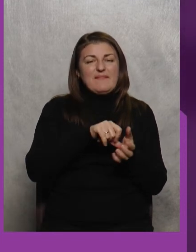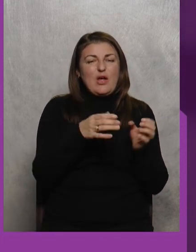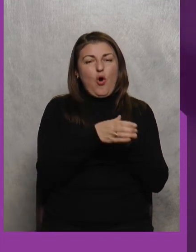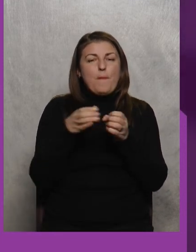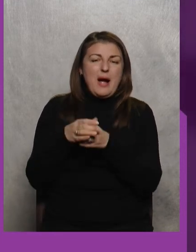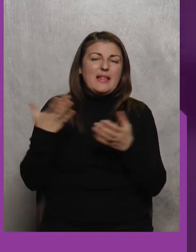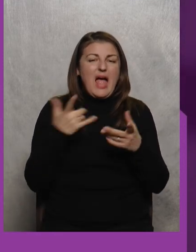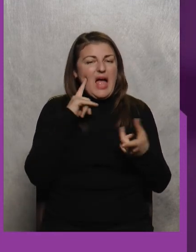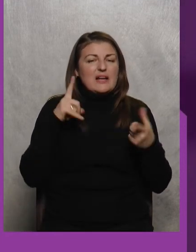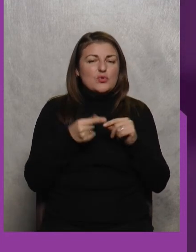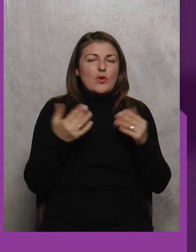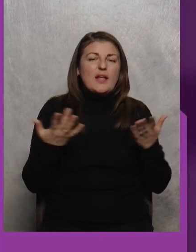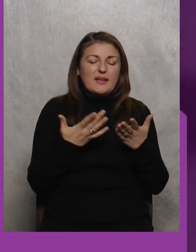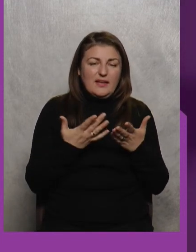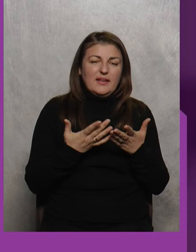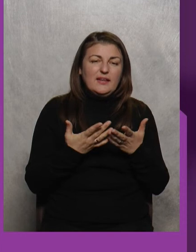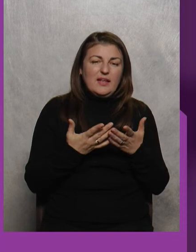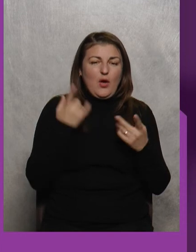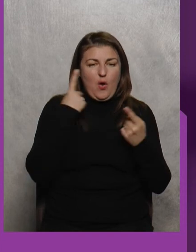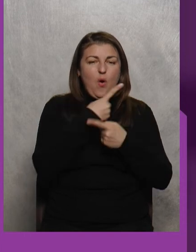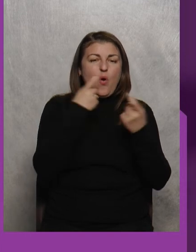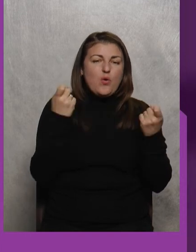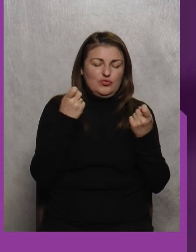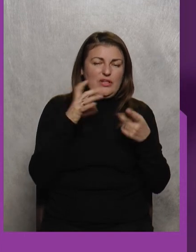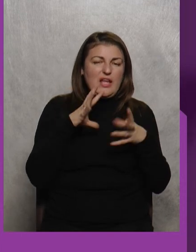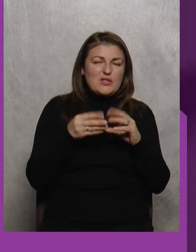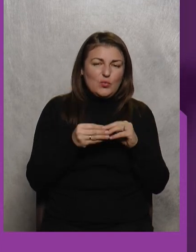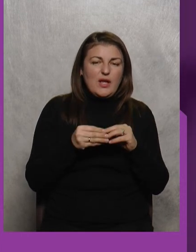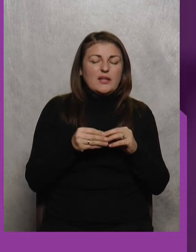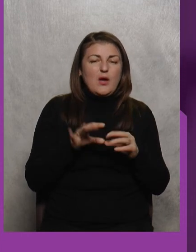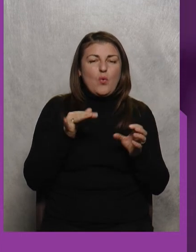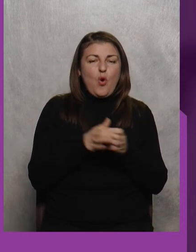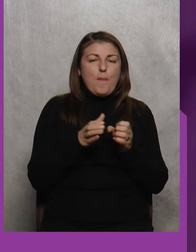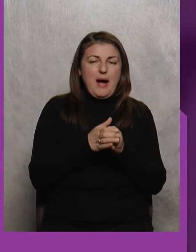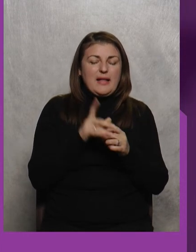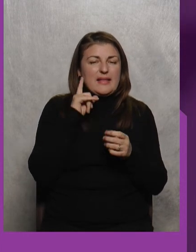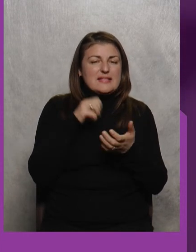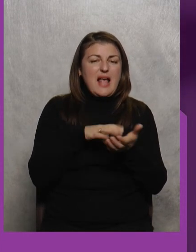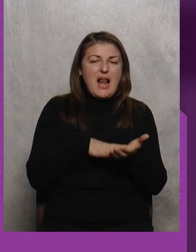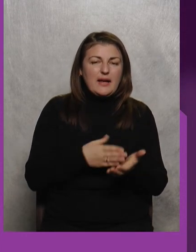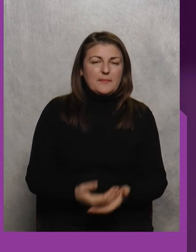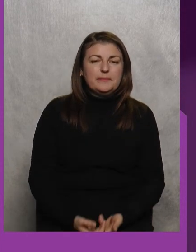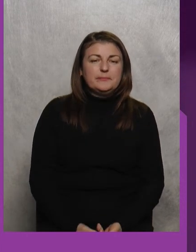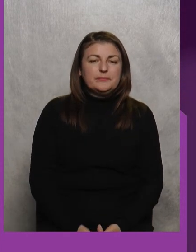Результати яких Законування Результати У командний залік